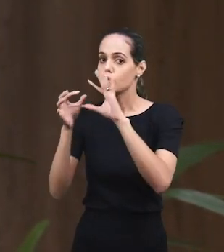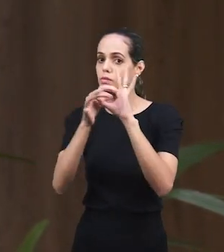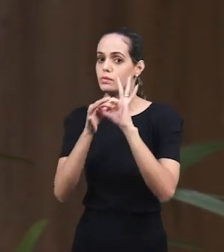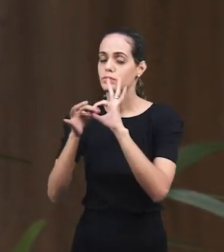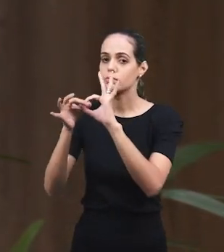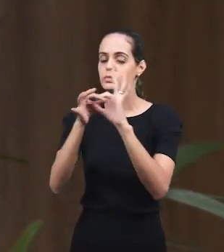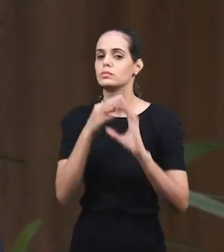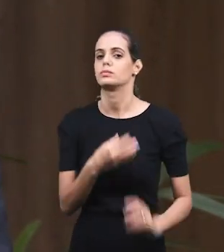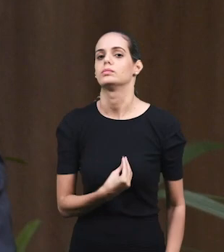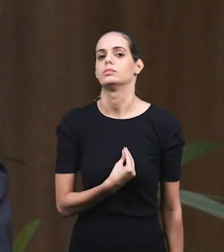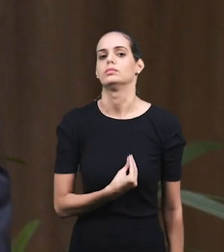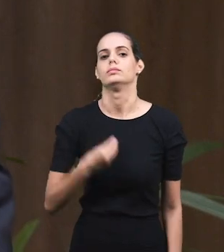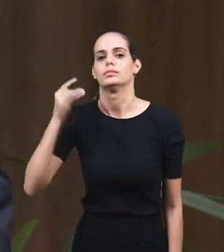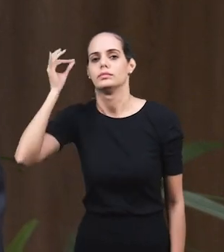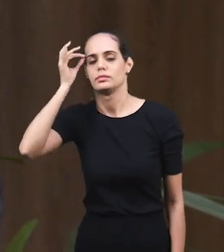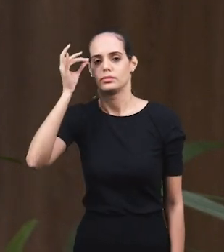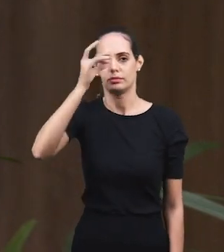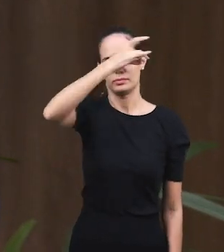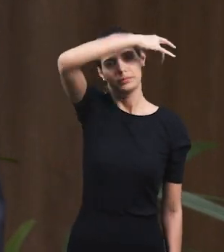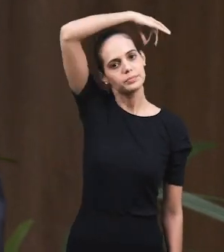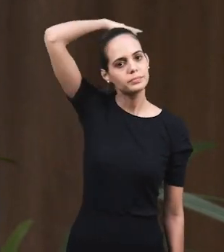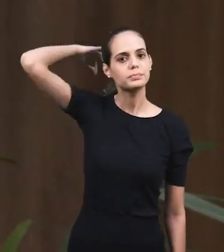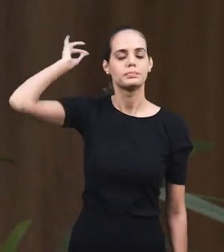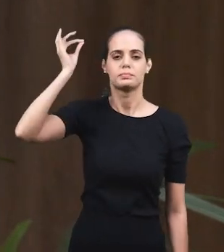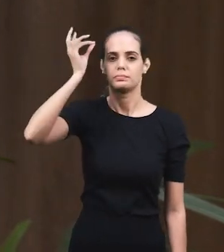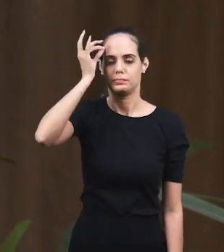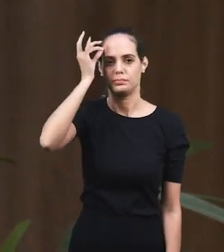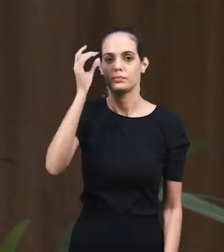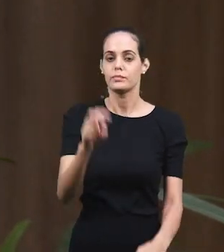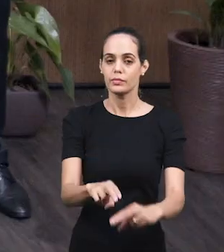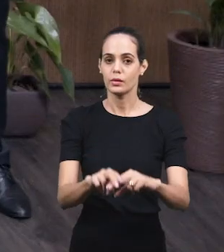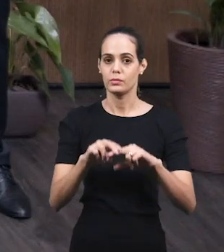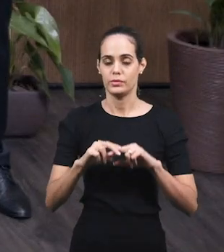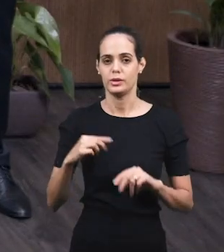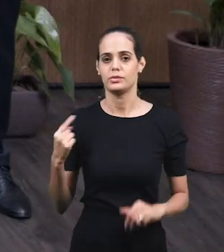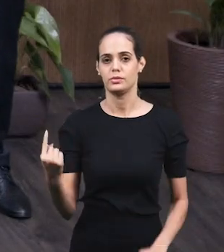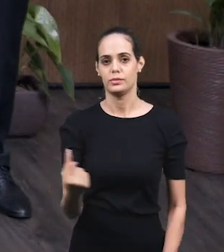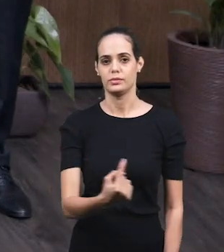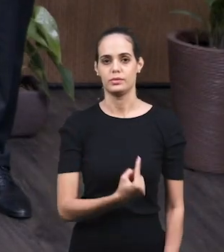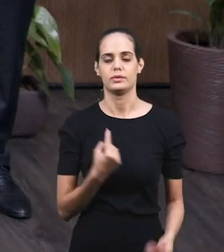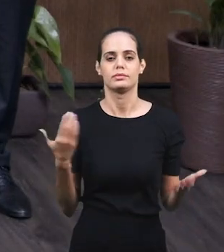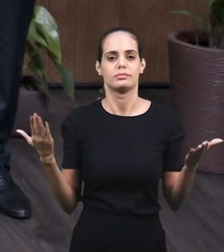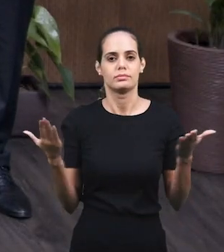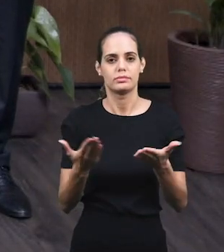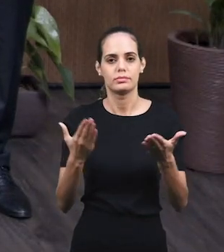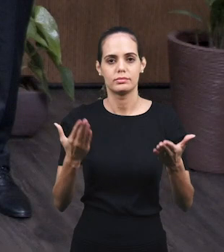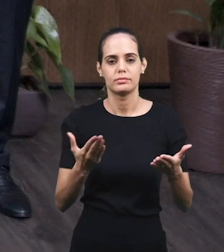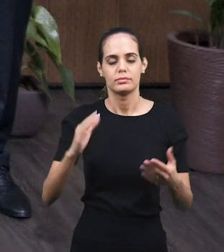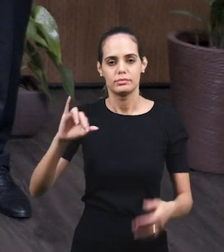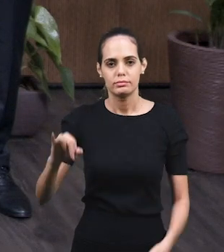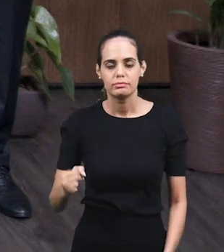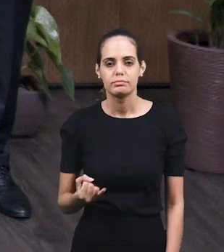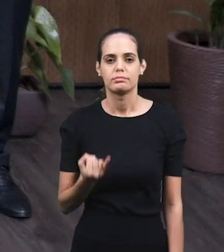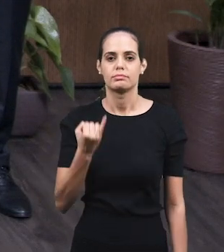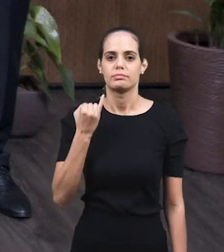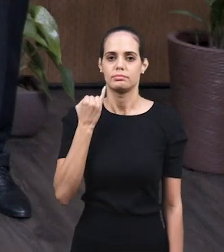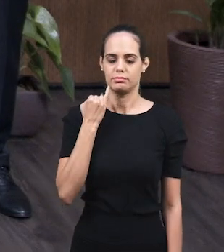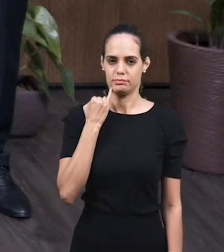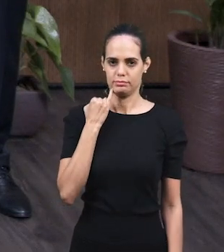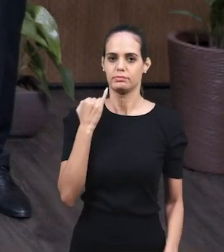doit exercer le pardon afin qu'il puisse vivre en communion avec le